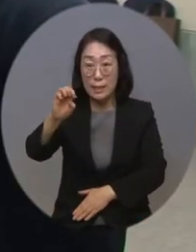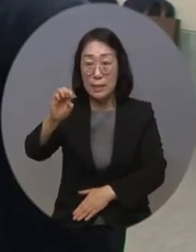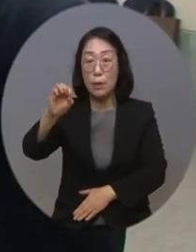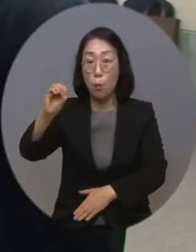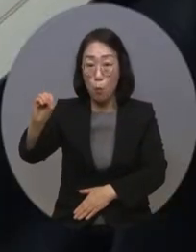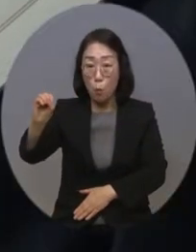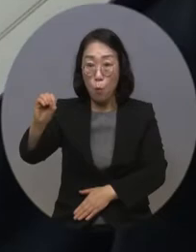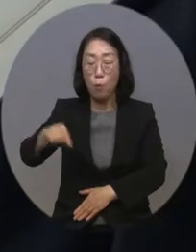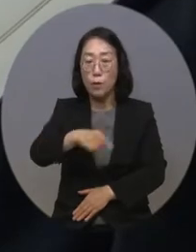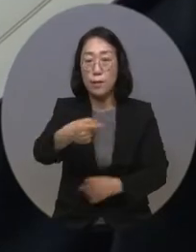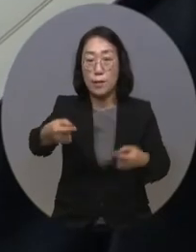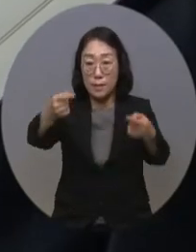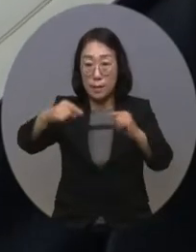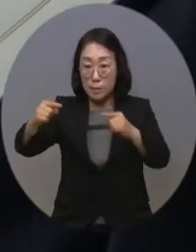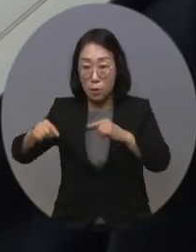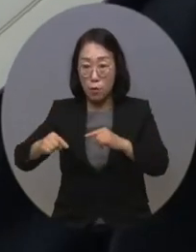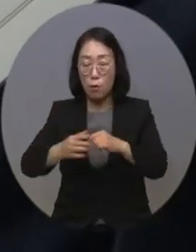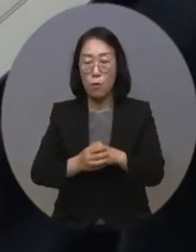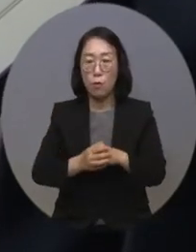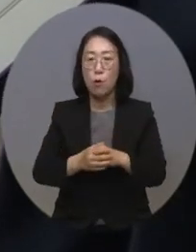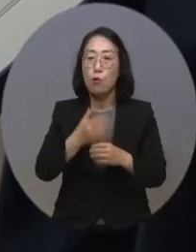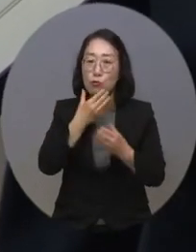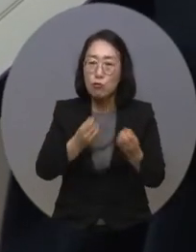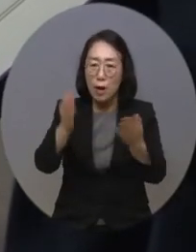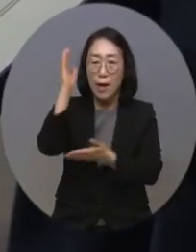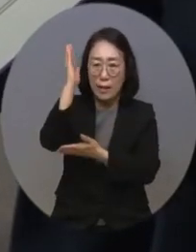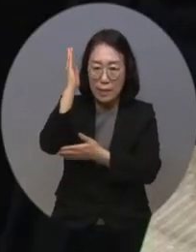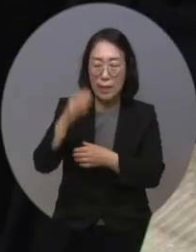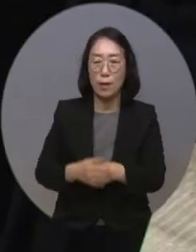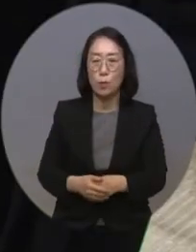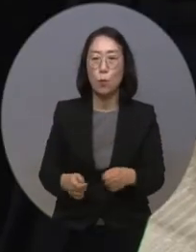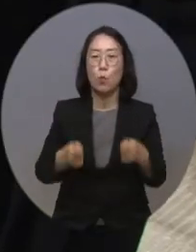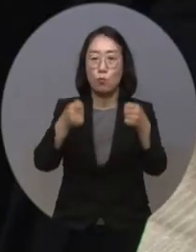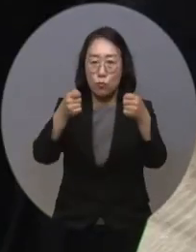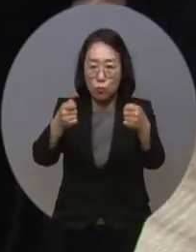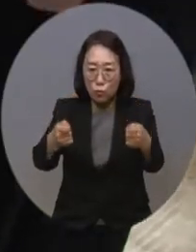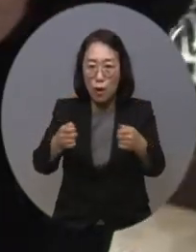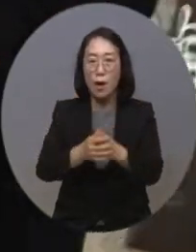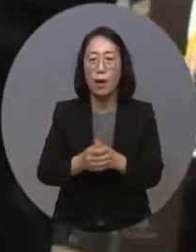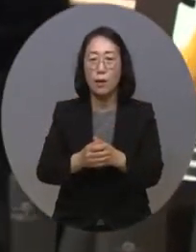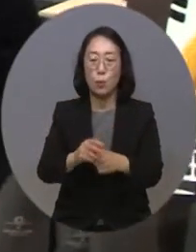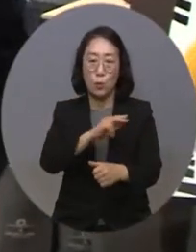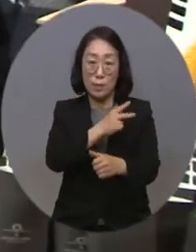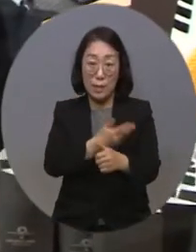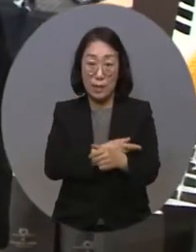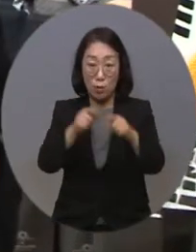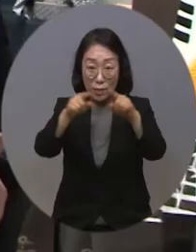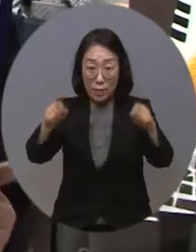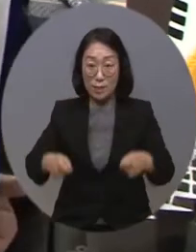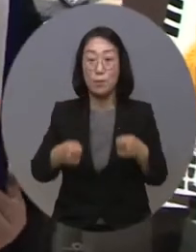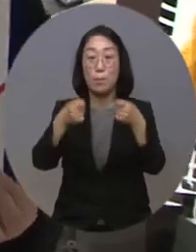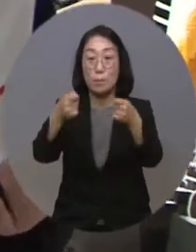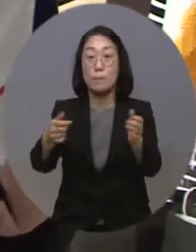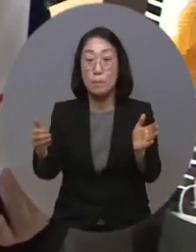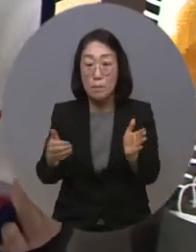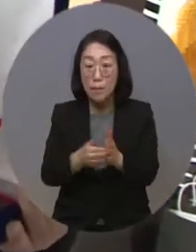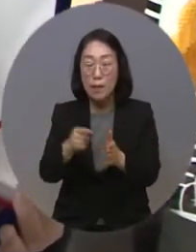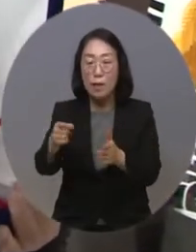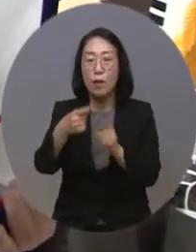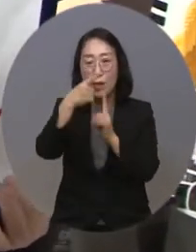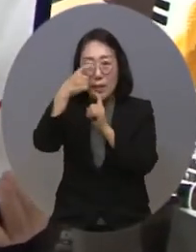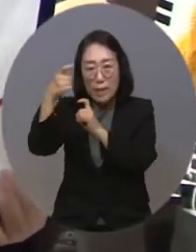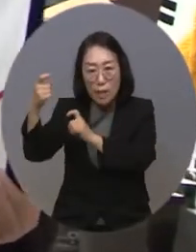가운데 각 인사들의 축사를 비롯한 각종 표창장과 수료증, 자격증서 등이 수여되었으며 이를